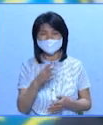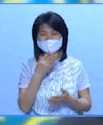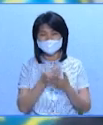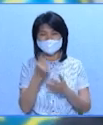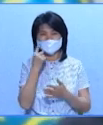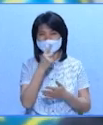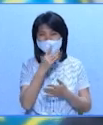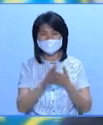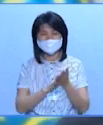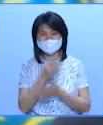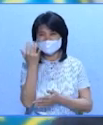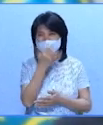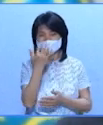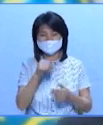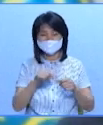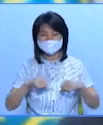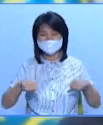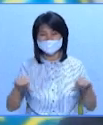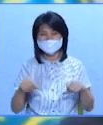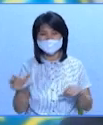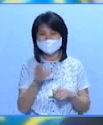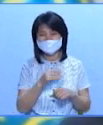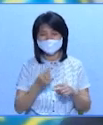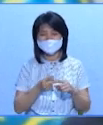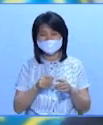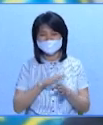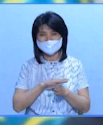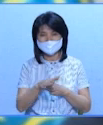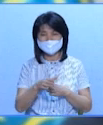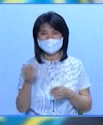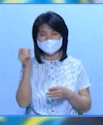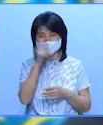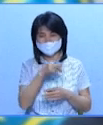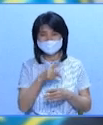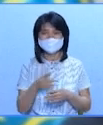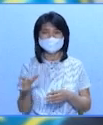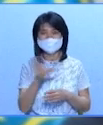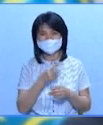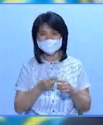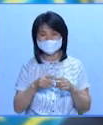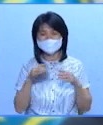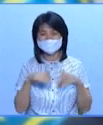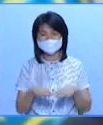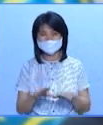қазір комиссияның мүшелерін бәрін соны толық анықтап көріп, соң кейін бізге бір